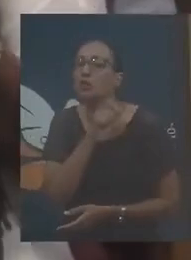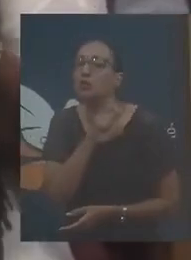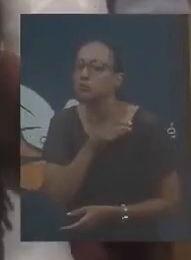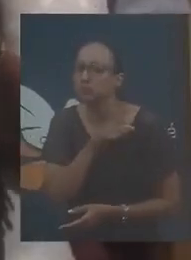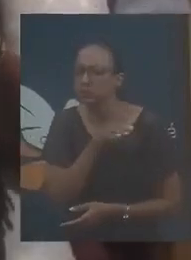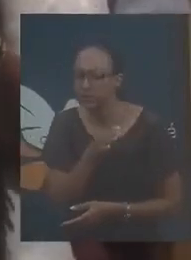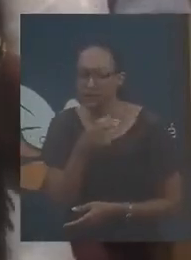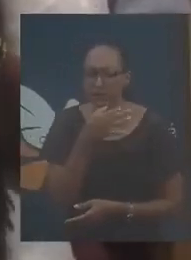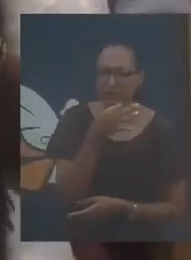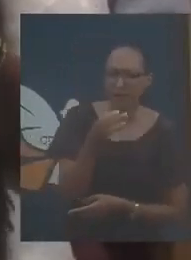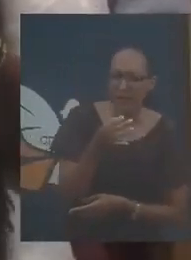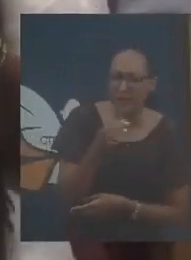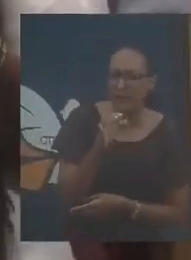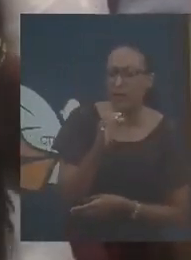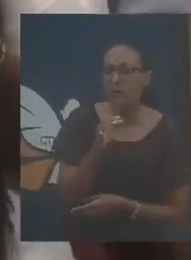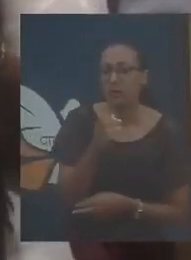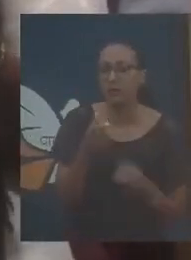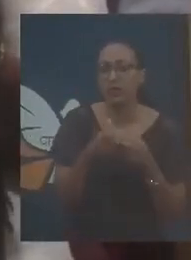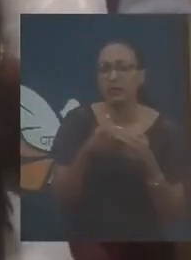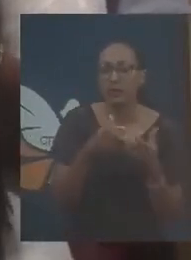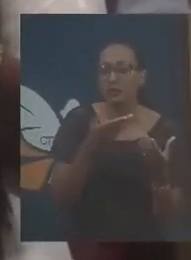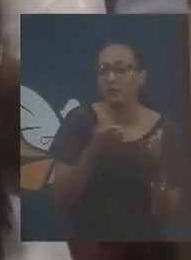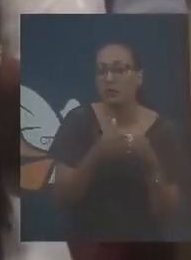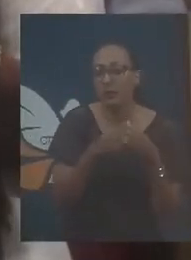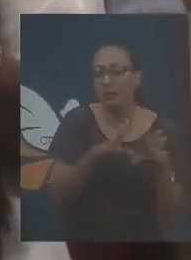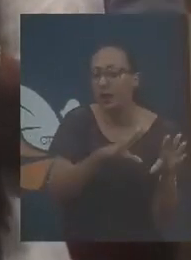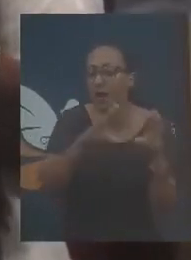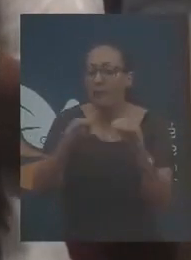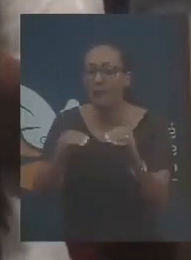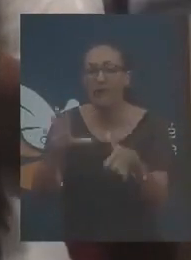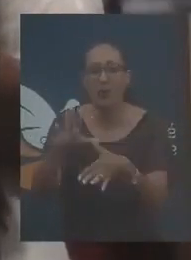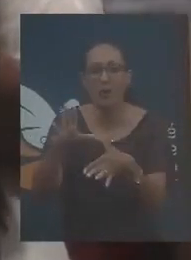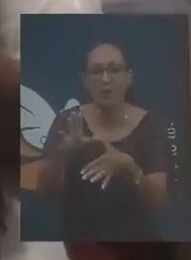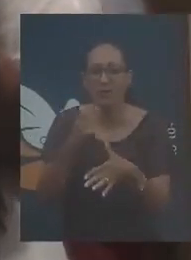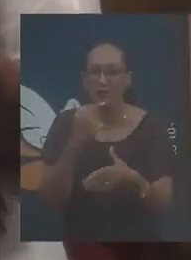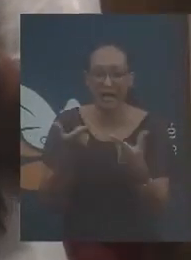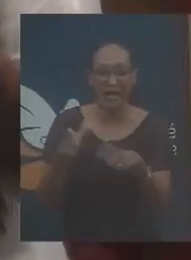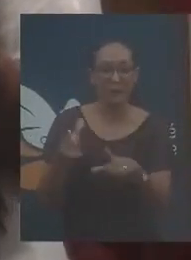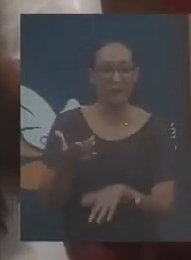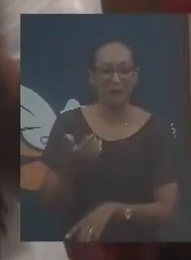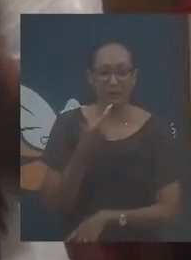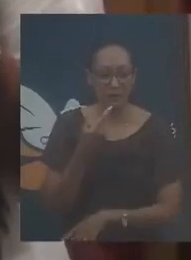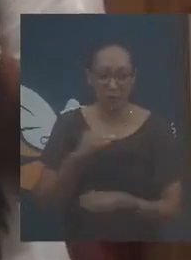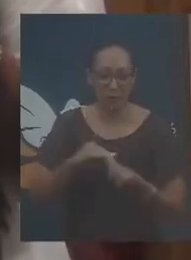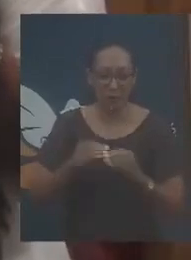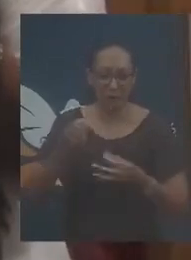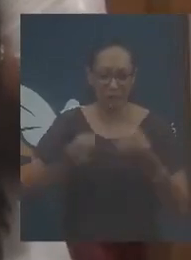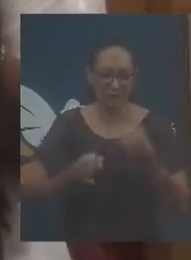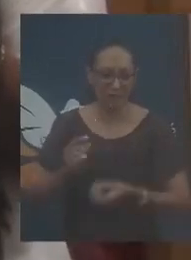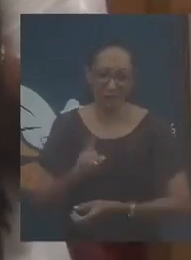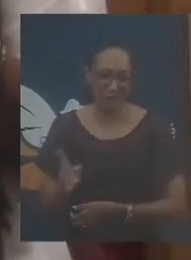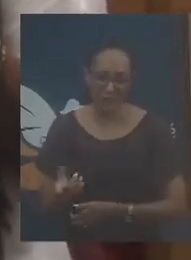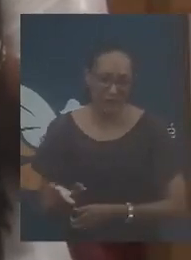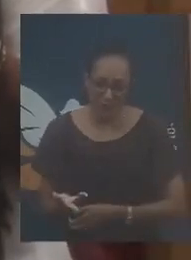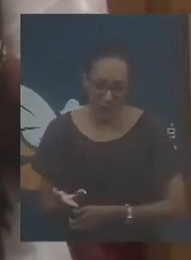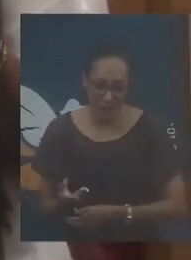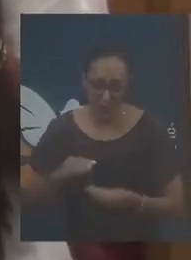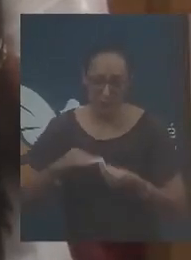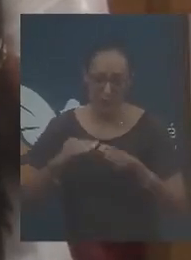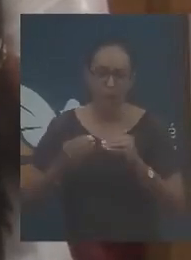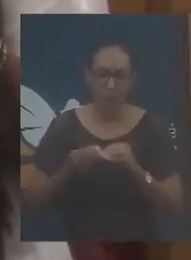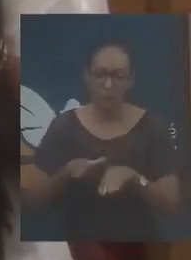avait dû demander de partir sur la Guadeloupe, eh bien, qu'il serait libre. Donc, on voit bien que ce n'est pas un problème de justice et on voit que c'est un problème